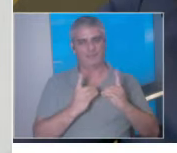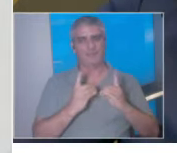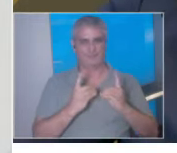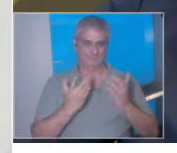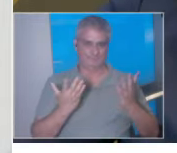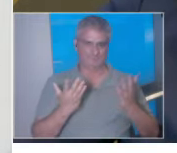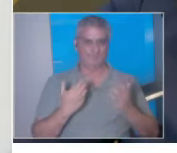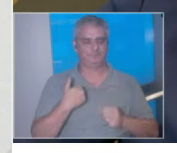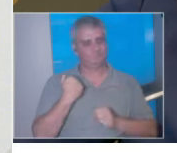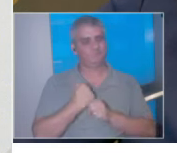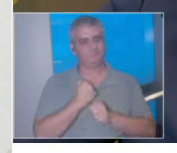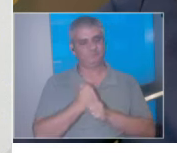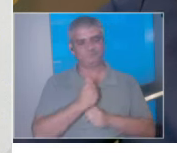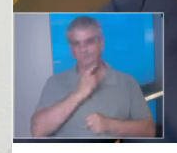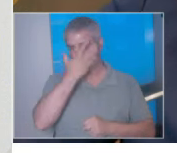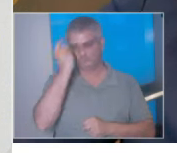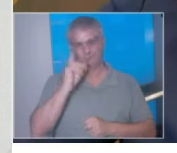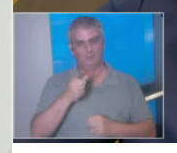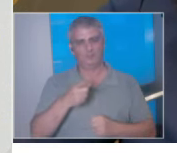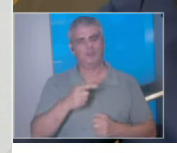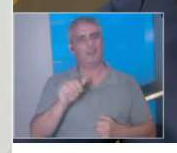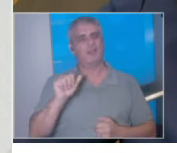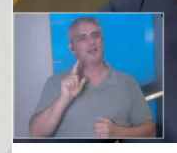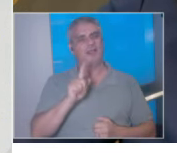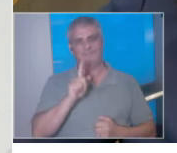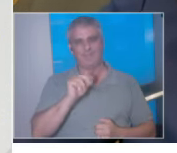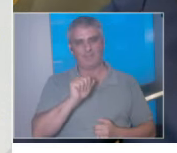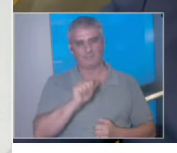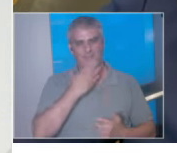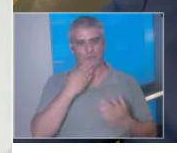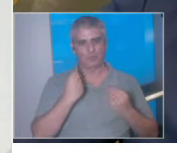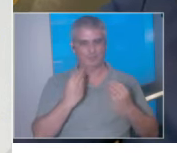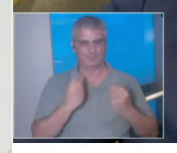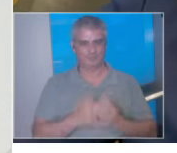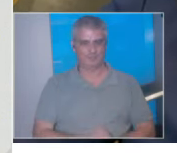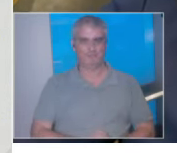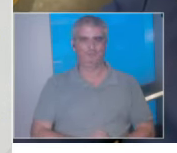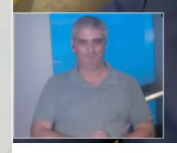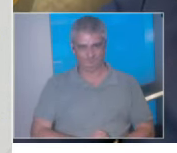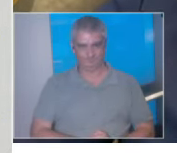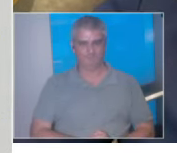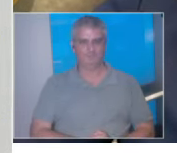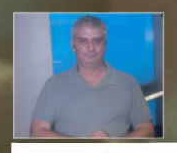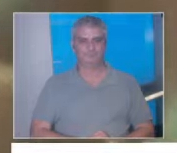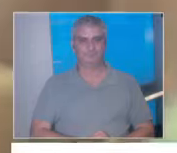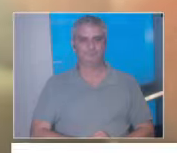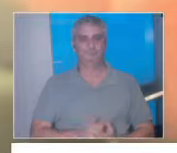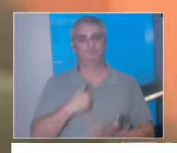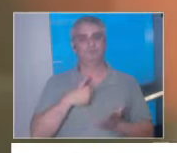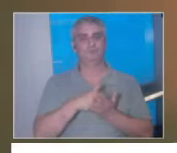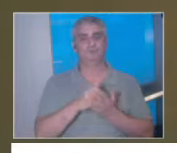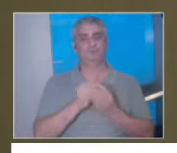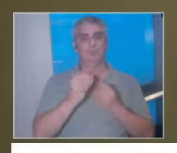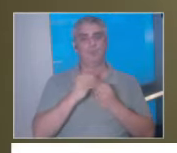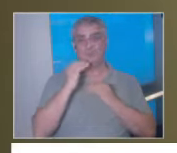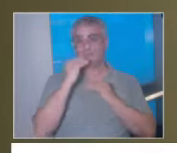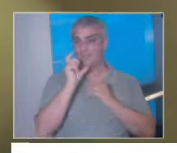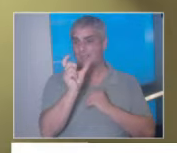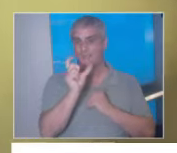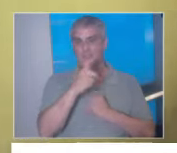ספק עשייתו בלתי נשכחת. אורלי לוי אבקסיס, תודה רבה לך על הדברים האלה. אנחנו ממשיכים עם עוד קטע